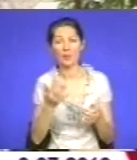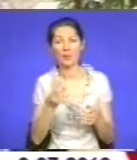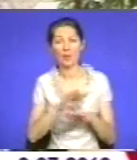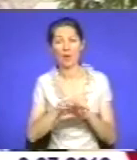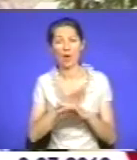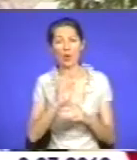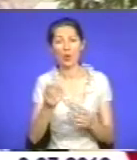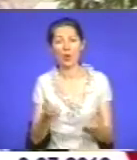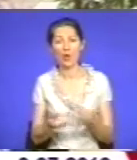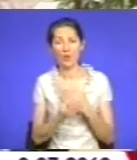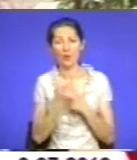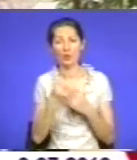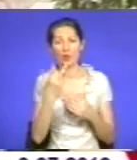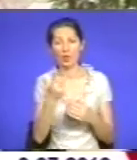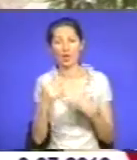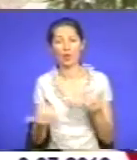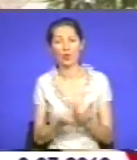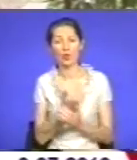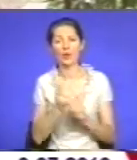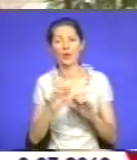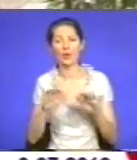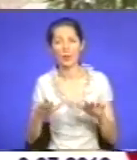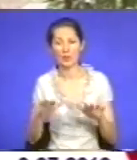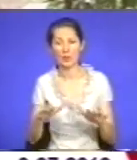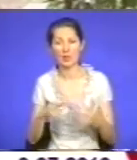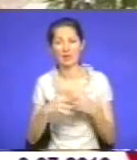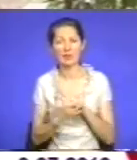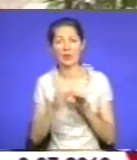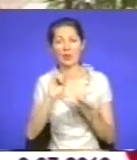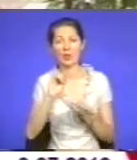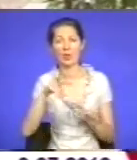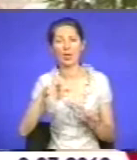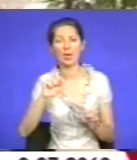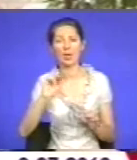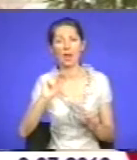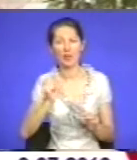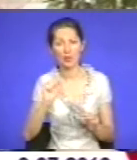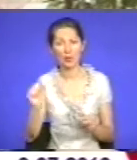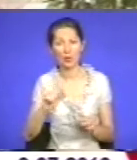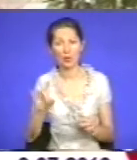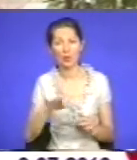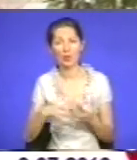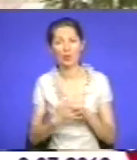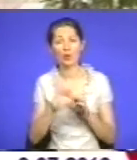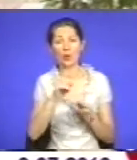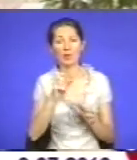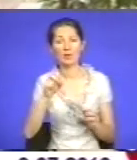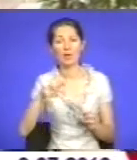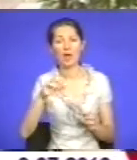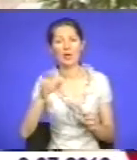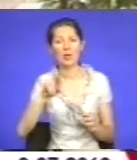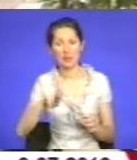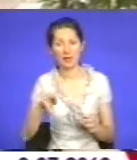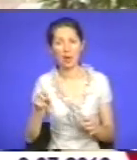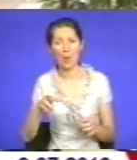нові вогнища її поширення. Це село Ілавче Теребулянського району, село Залісся Монастирського району і